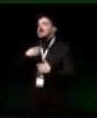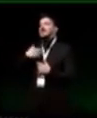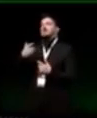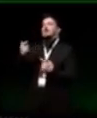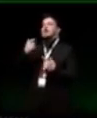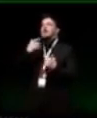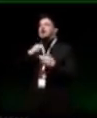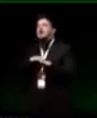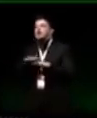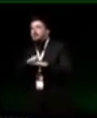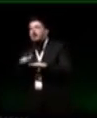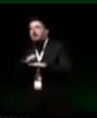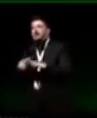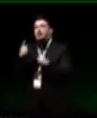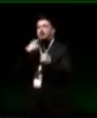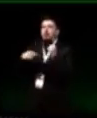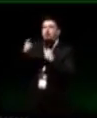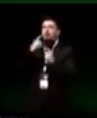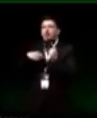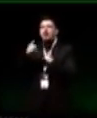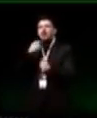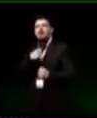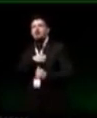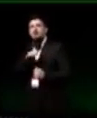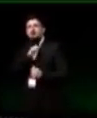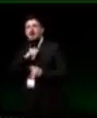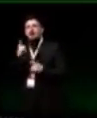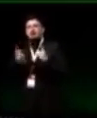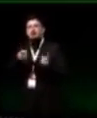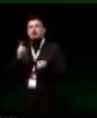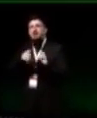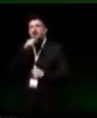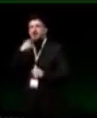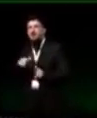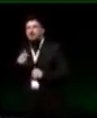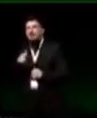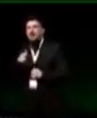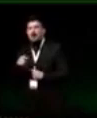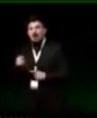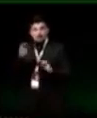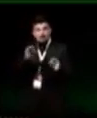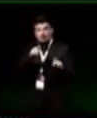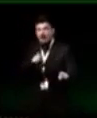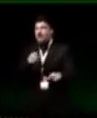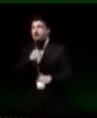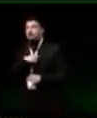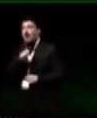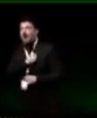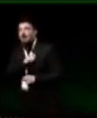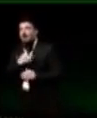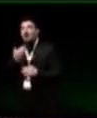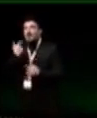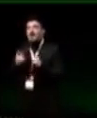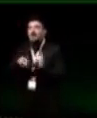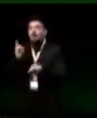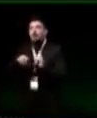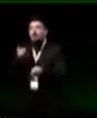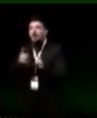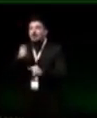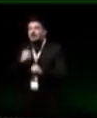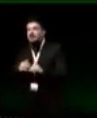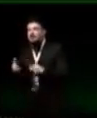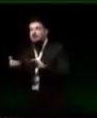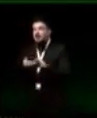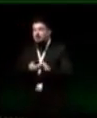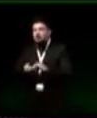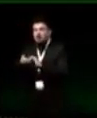dicevano la politica non serve in Spagna, la mancanza della politica produceva la frattura del tessuto